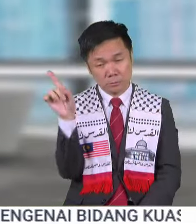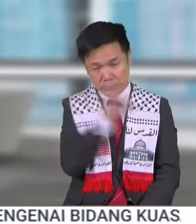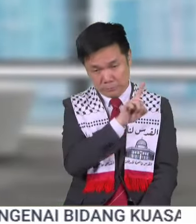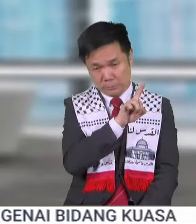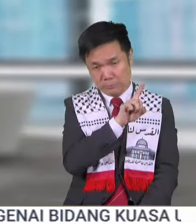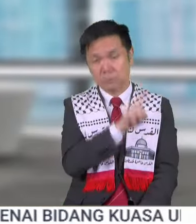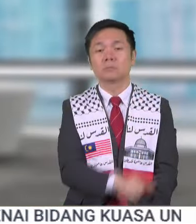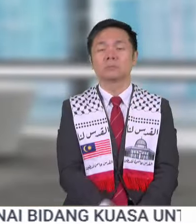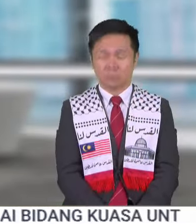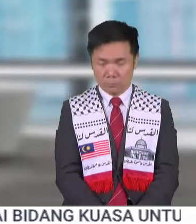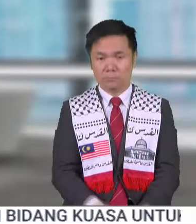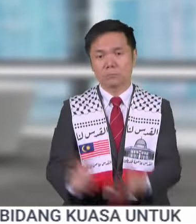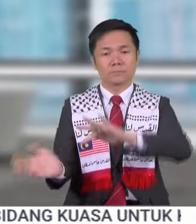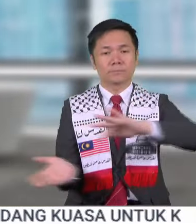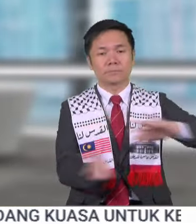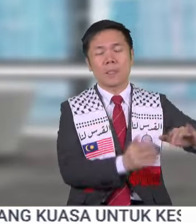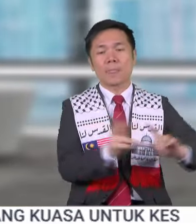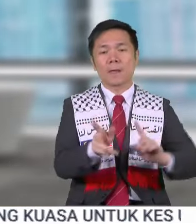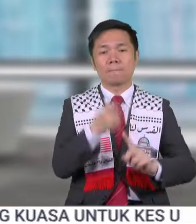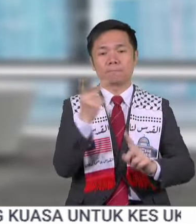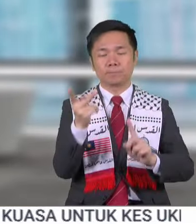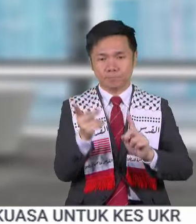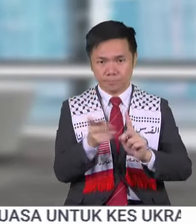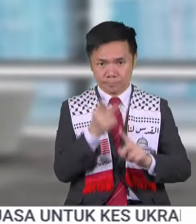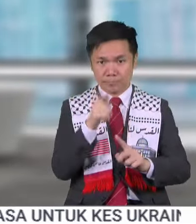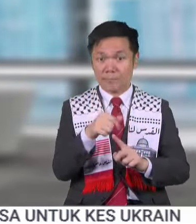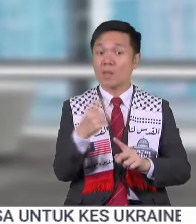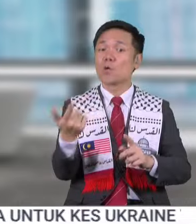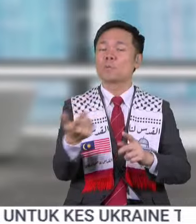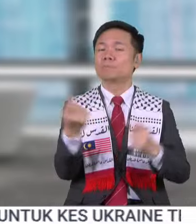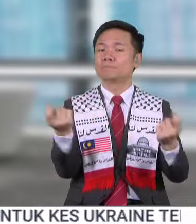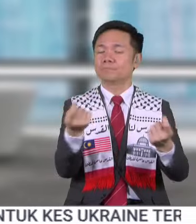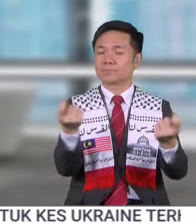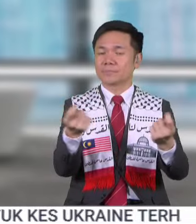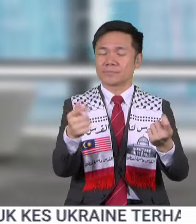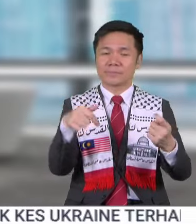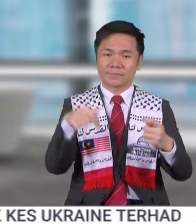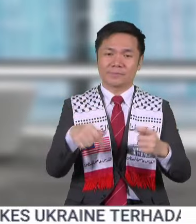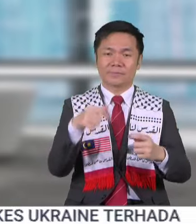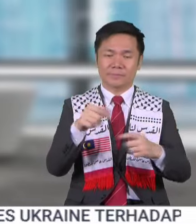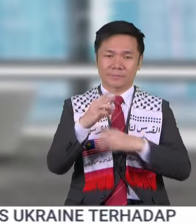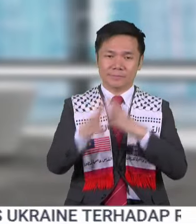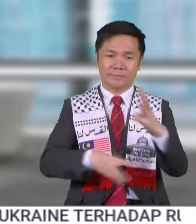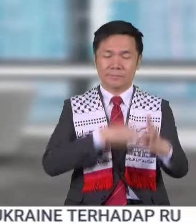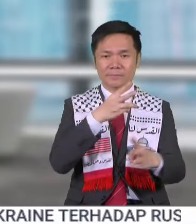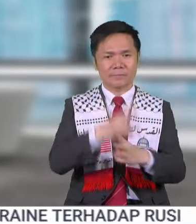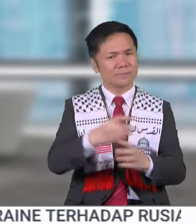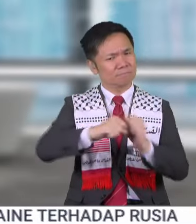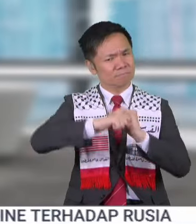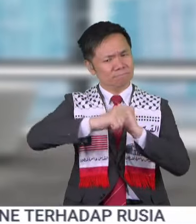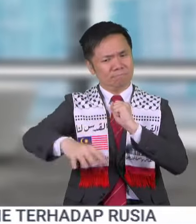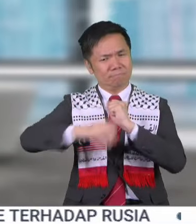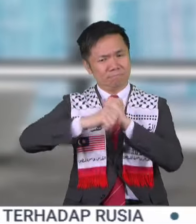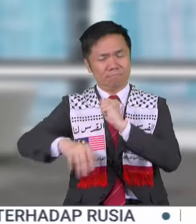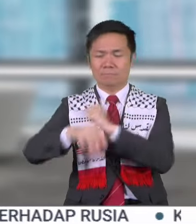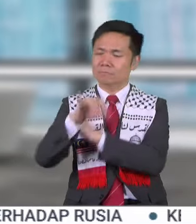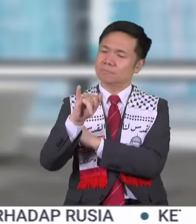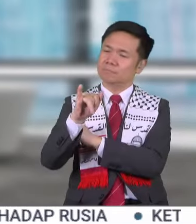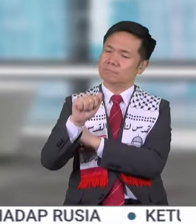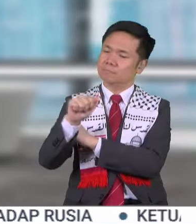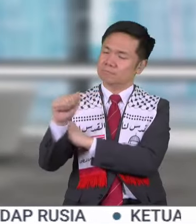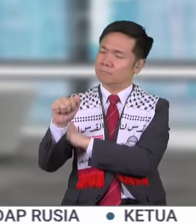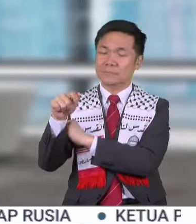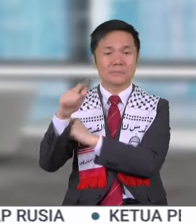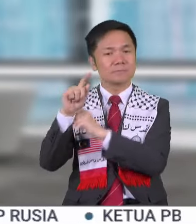parah Pulau Pinang menjadi tuan rumah bagi penganjuran kongres dunia persatuan pengiklanan antarabangsa iaa